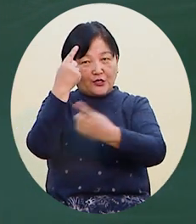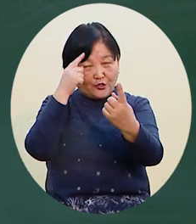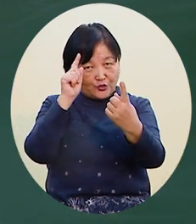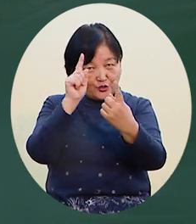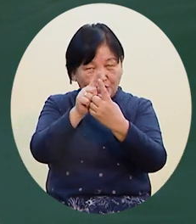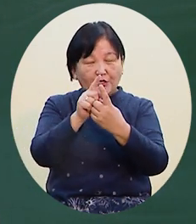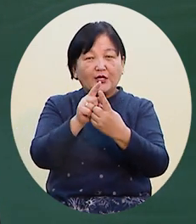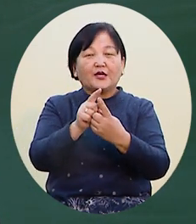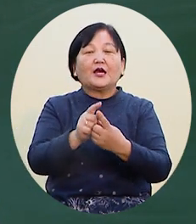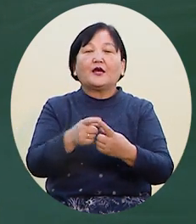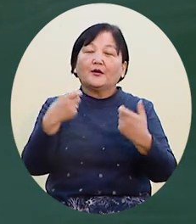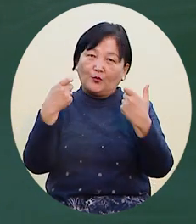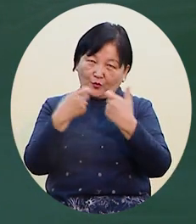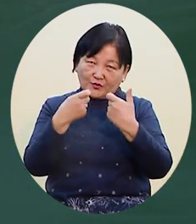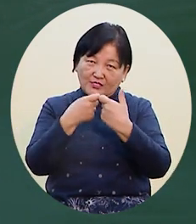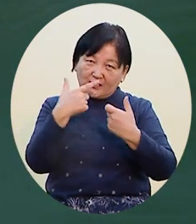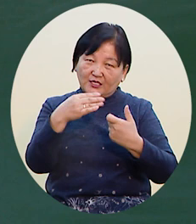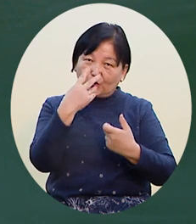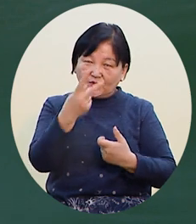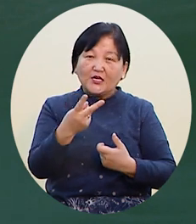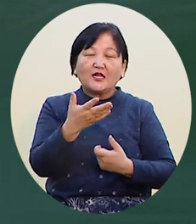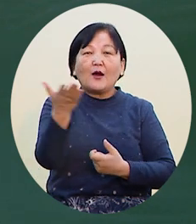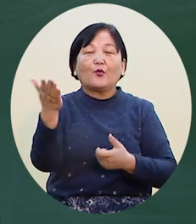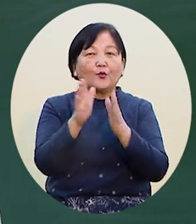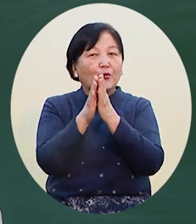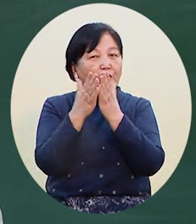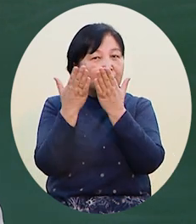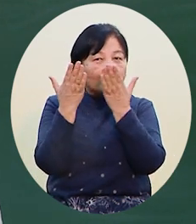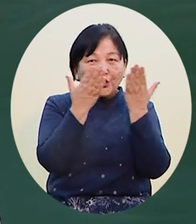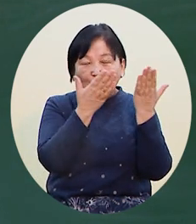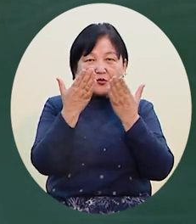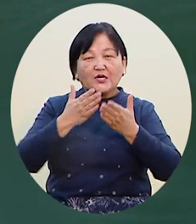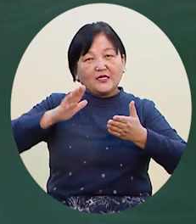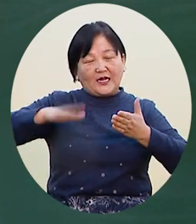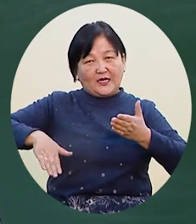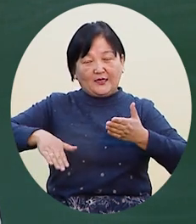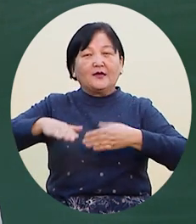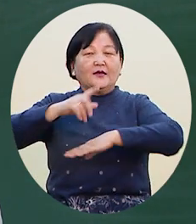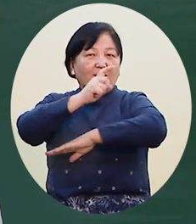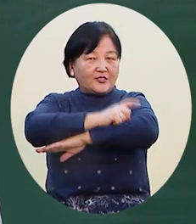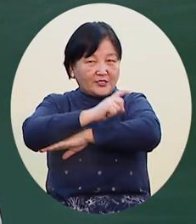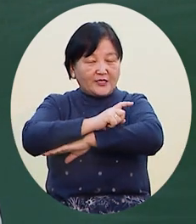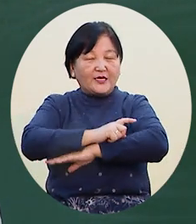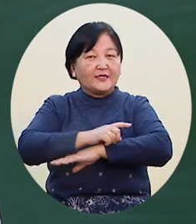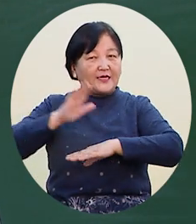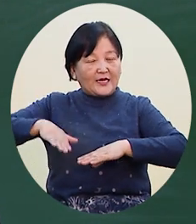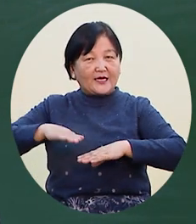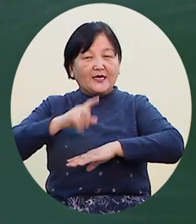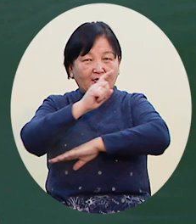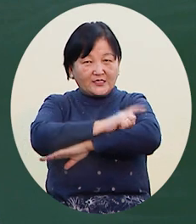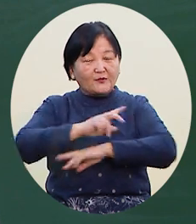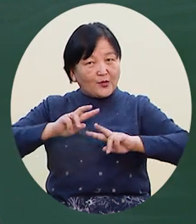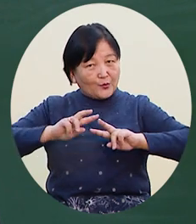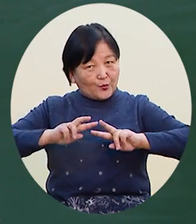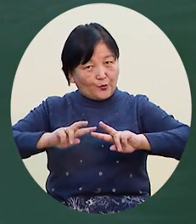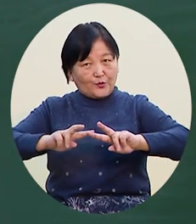хичээл маань энэ дүрийн задлал, зан төрхийн задлал маань цаашаа нилээд одоо гүнзгийрч зохиолоо мэдэрч унших, ойлгох